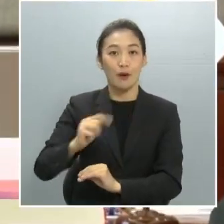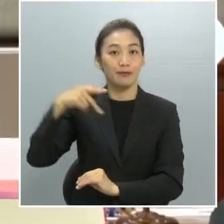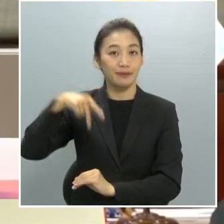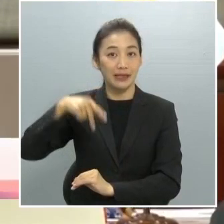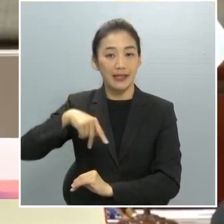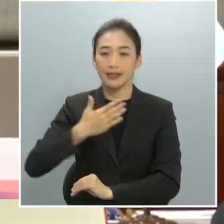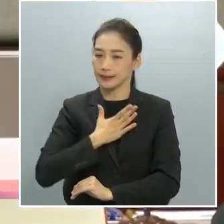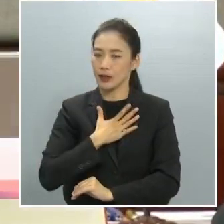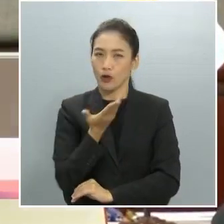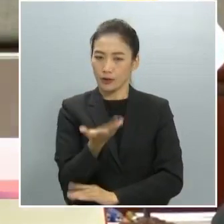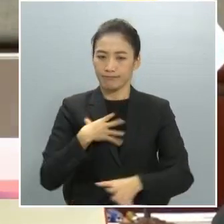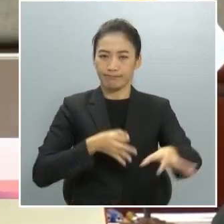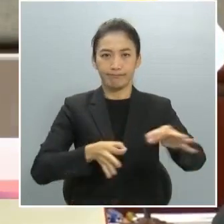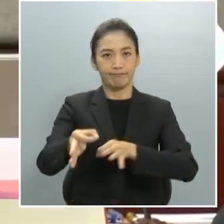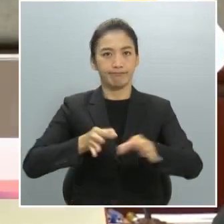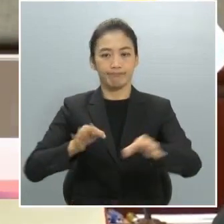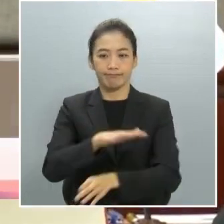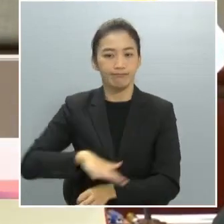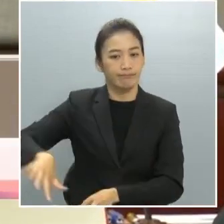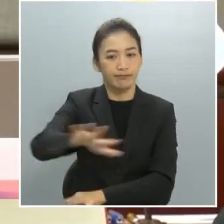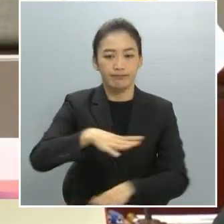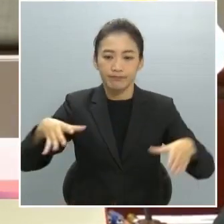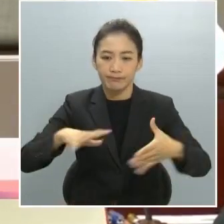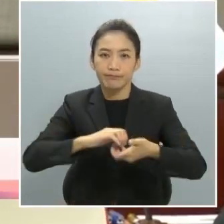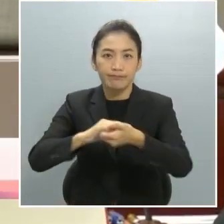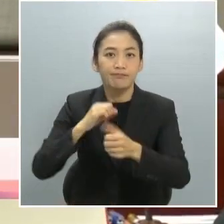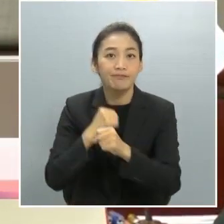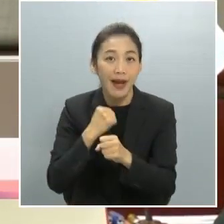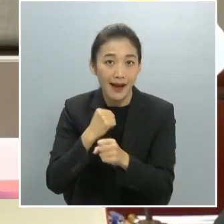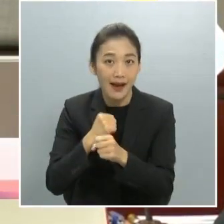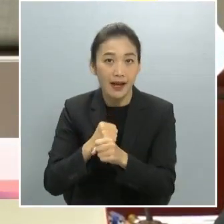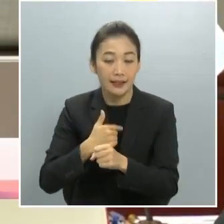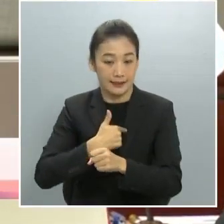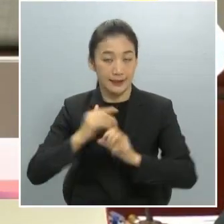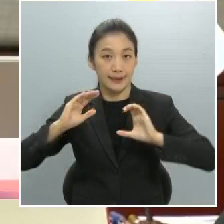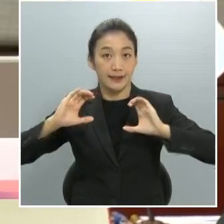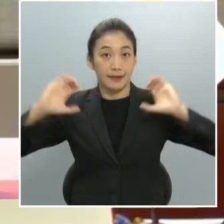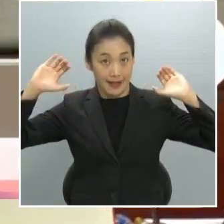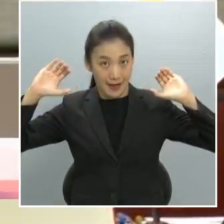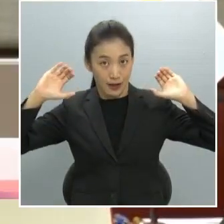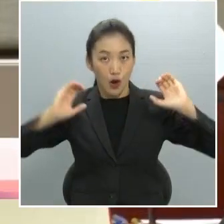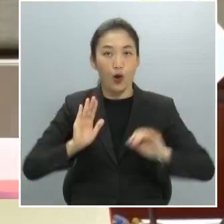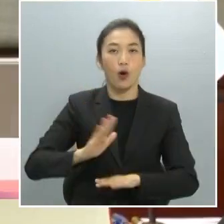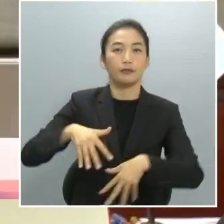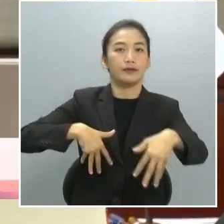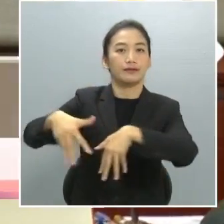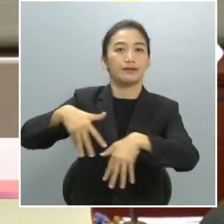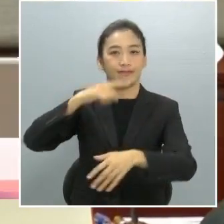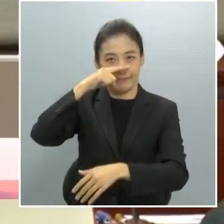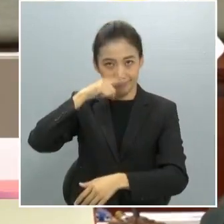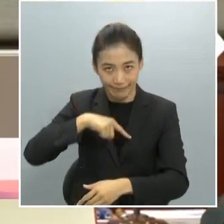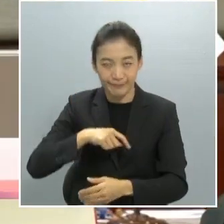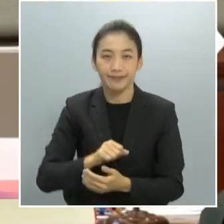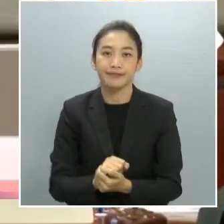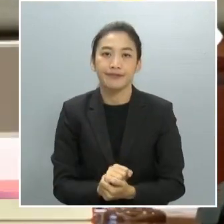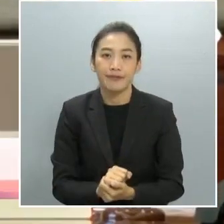างในการทำงานร่วมกันในฐานะรัฐบาลของประชาชนคนไทยทุกคนเราจะทำ